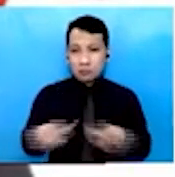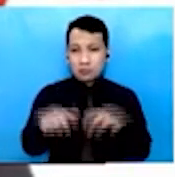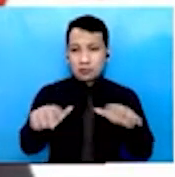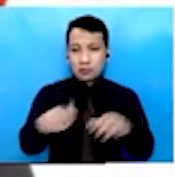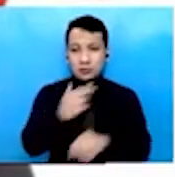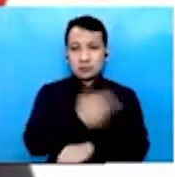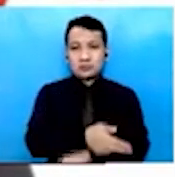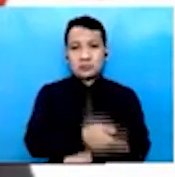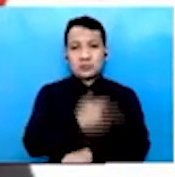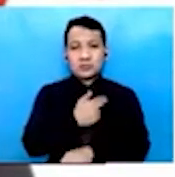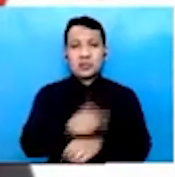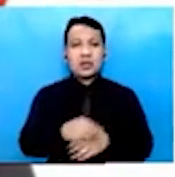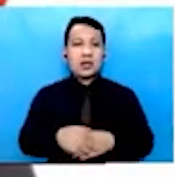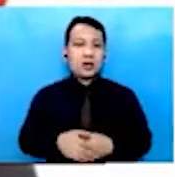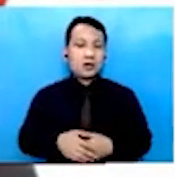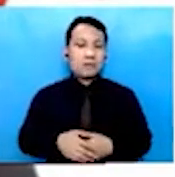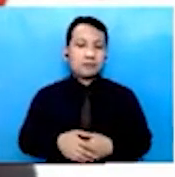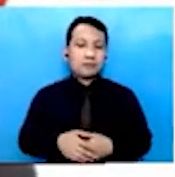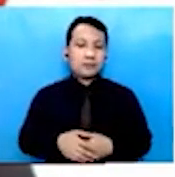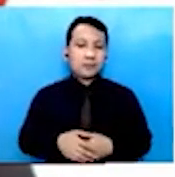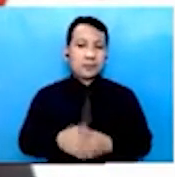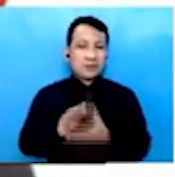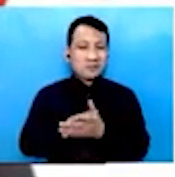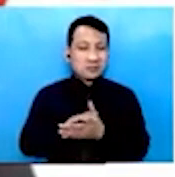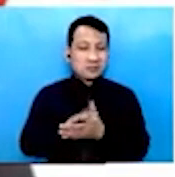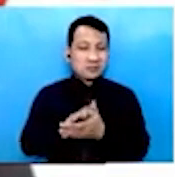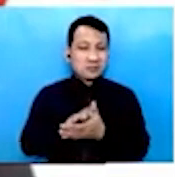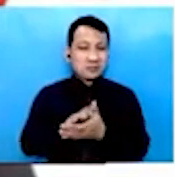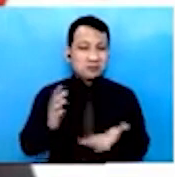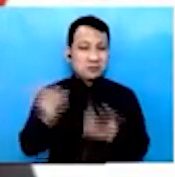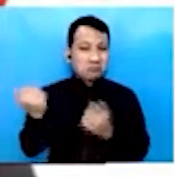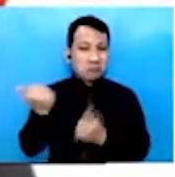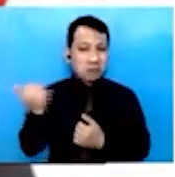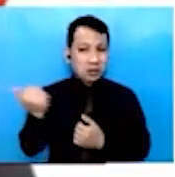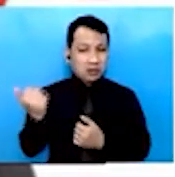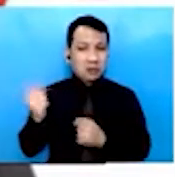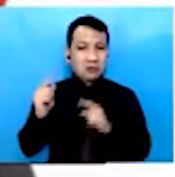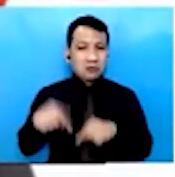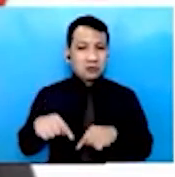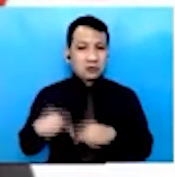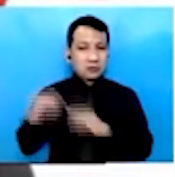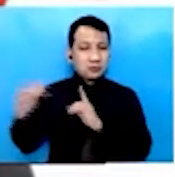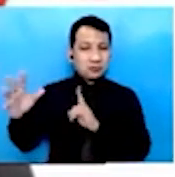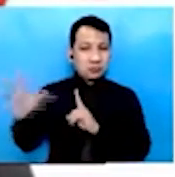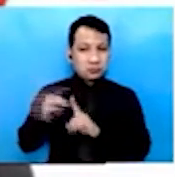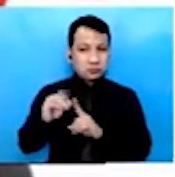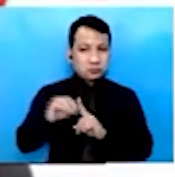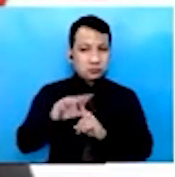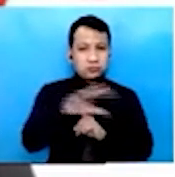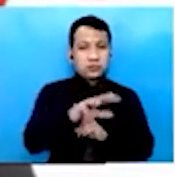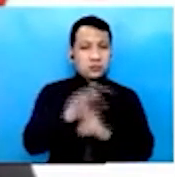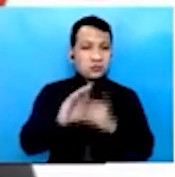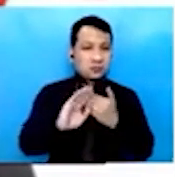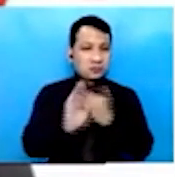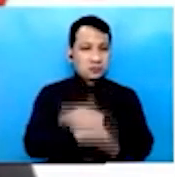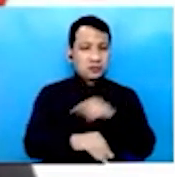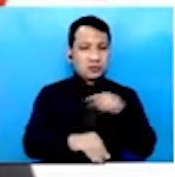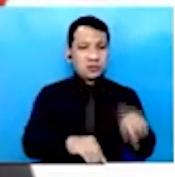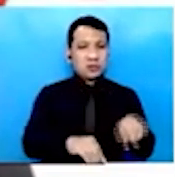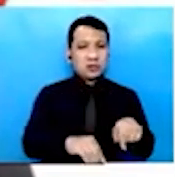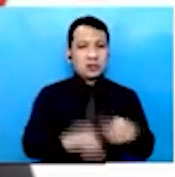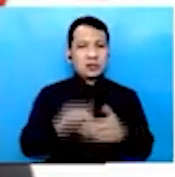ospital. At yung iba naman, dahil nahawa yung buong pamilya, pagbalik nila, nag-file